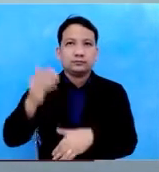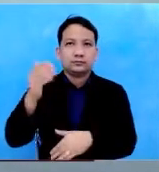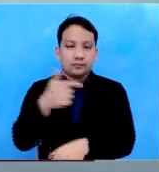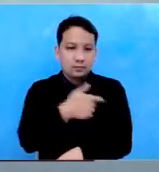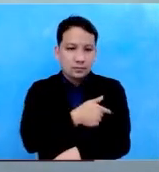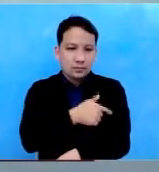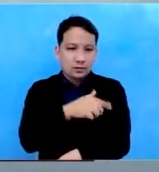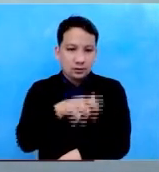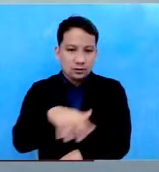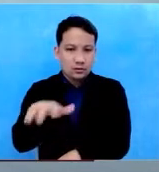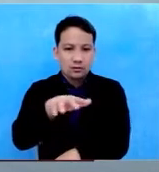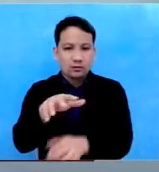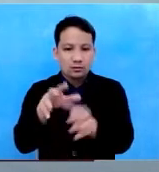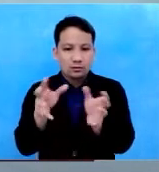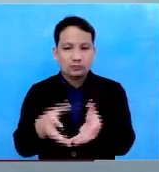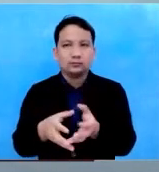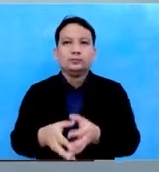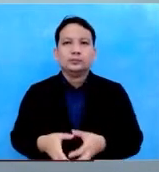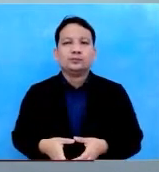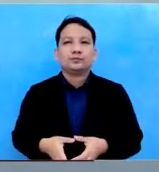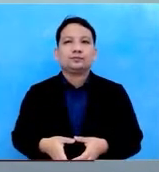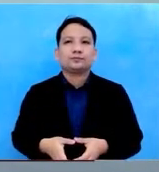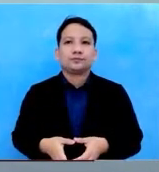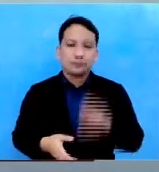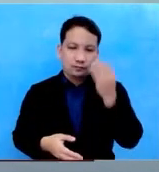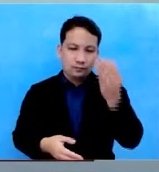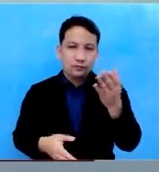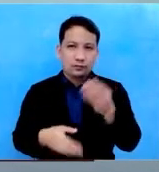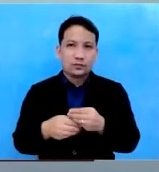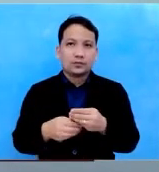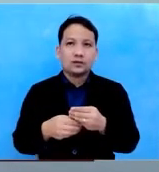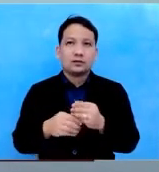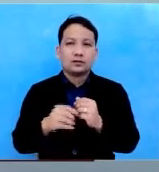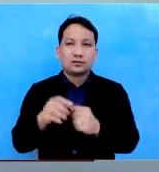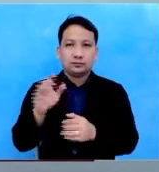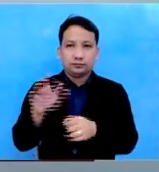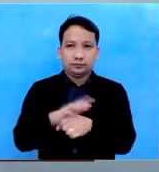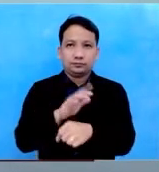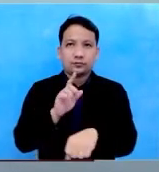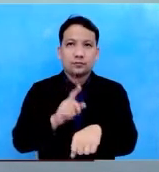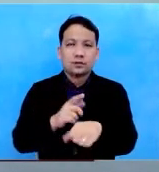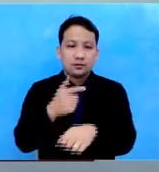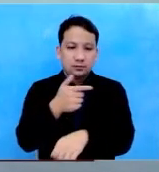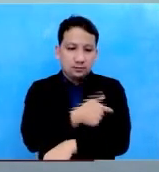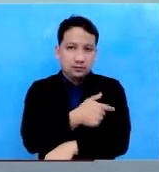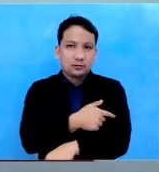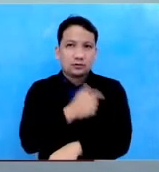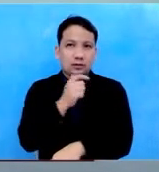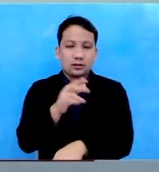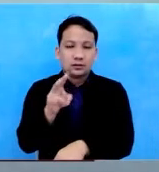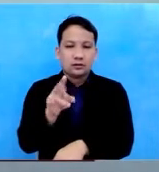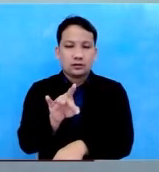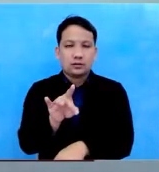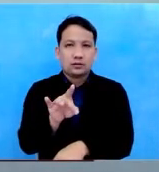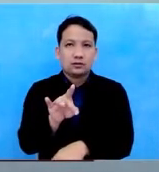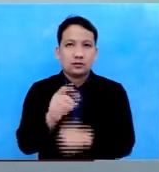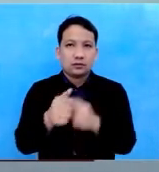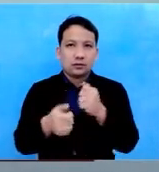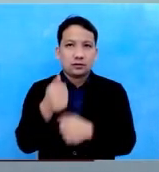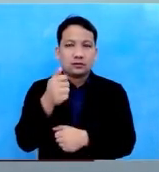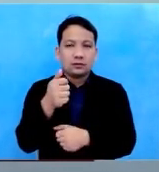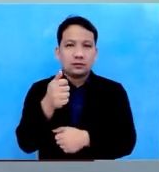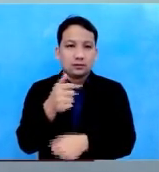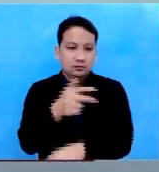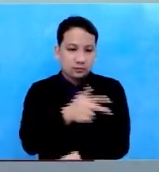sa buong mundo. 90% ng populasyon nito ay fully vaccinated na at 78% ang nakuha na ng mga booster